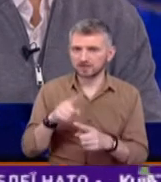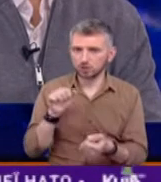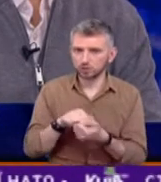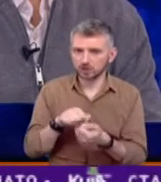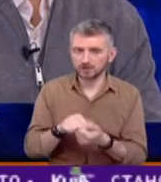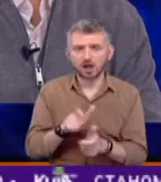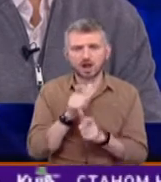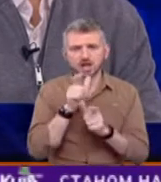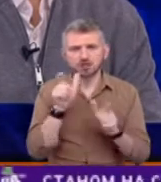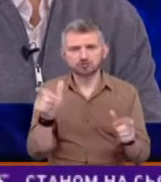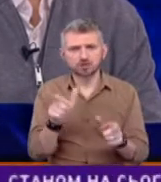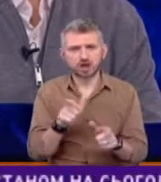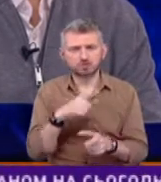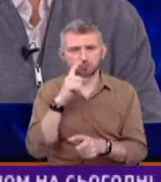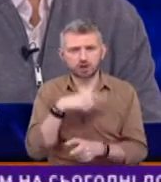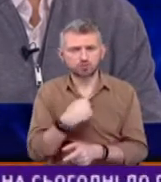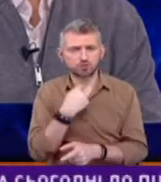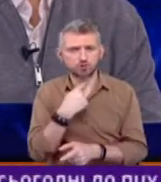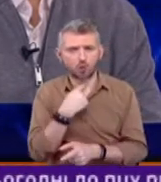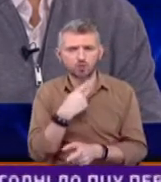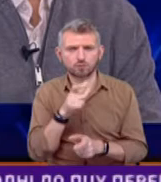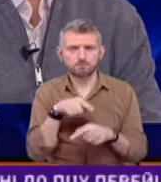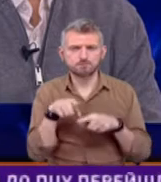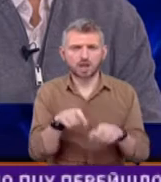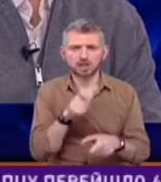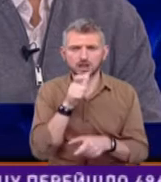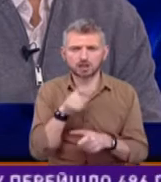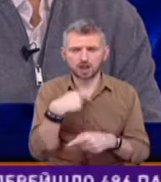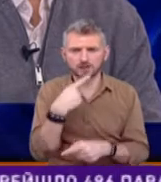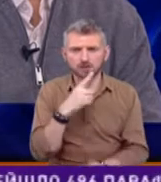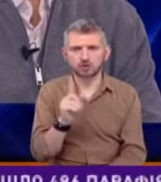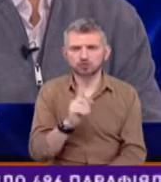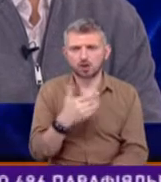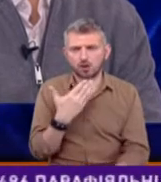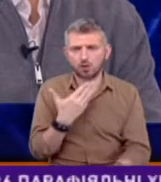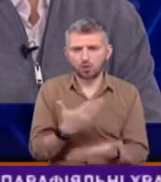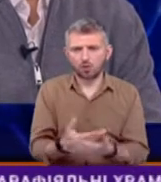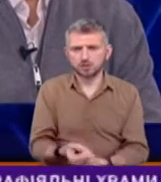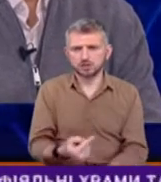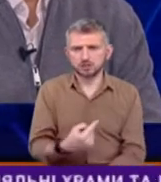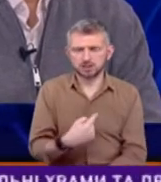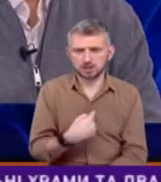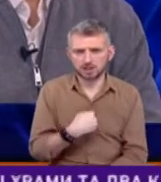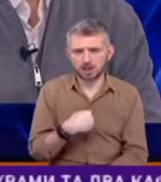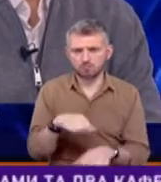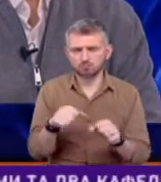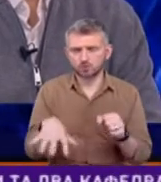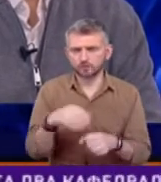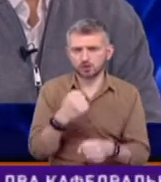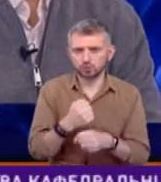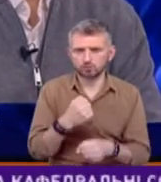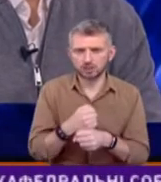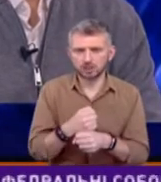А кричати дурним тоном, бігати і казати, що ось я... можу все